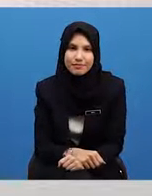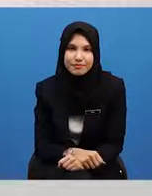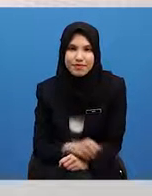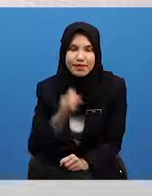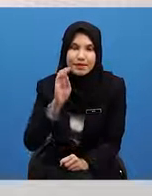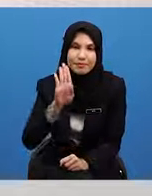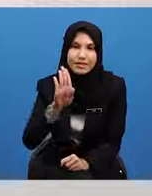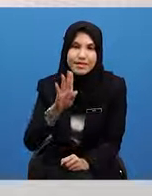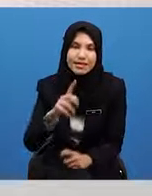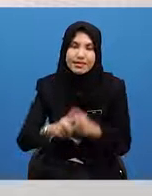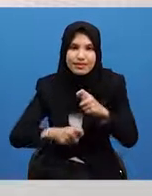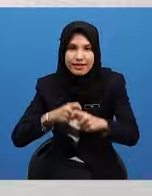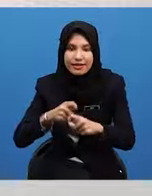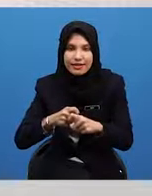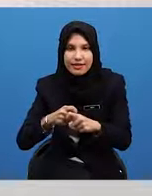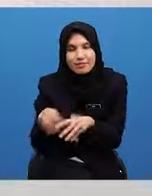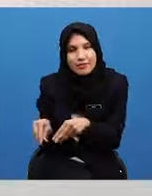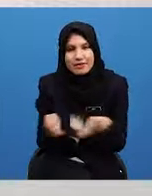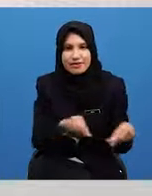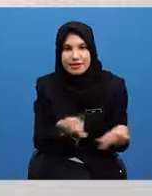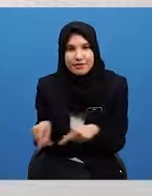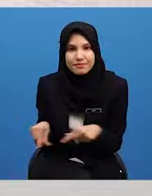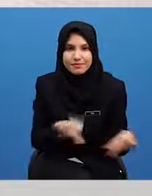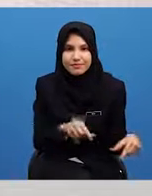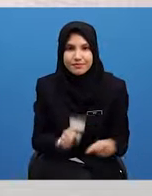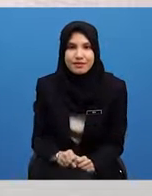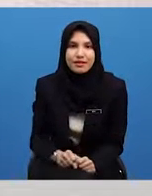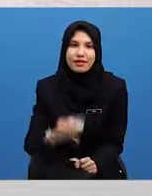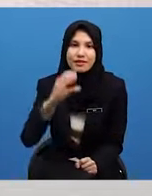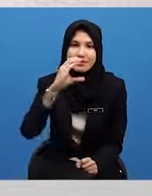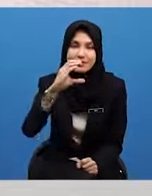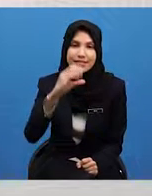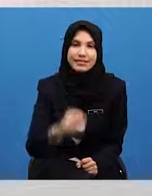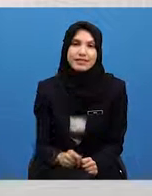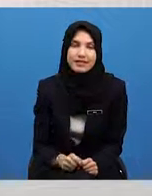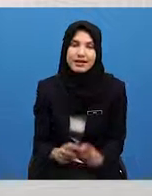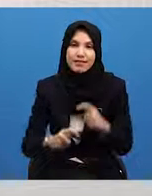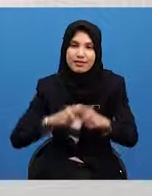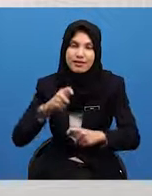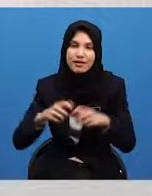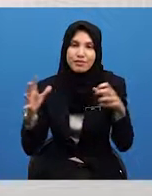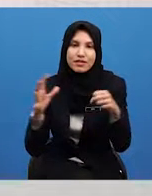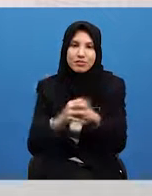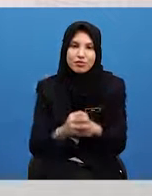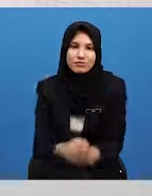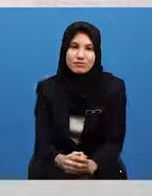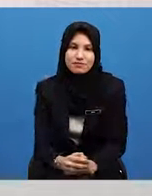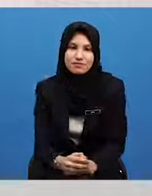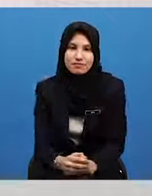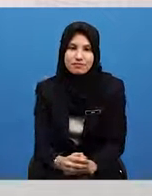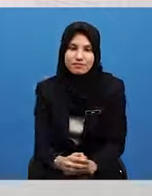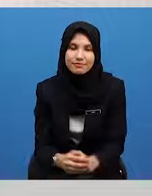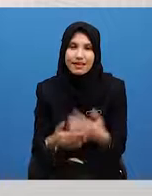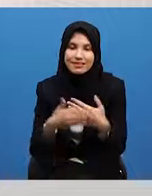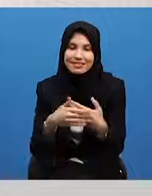B. Takal bergerak. C. Takal bergabung. Senang